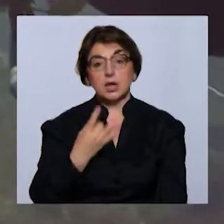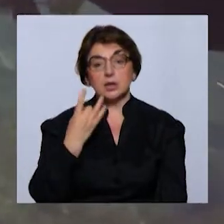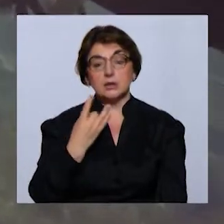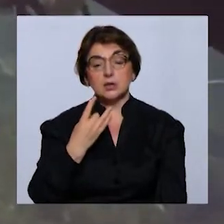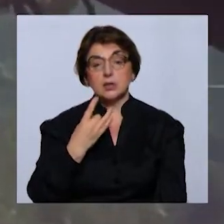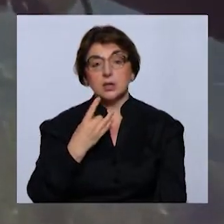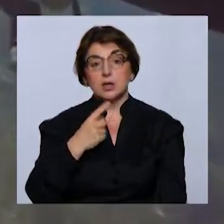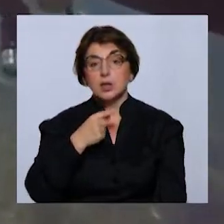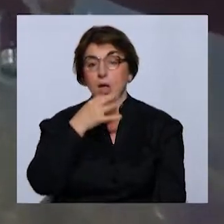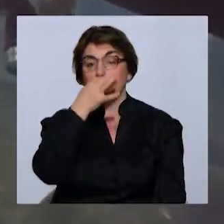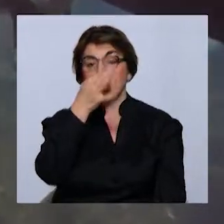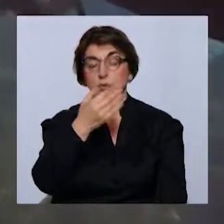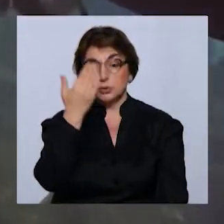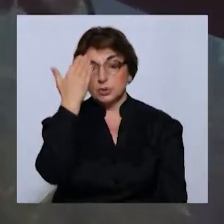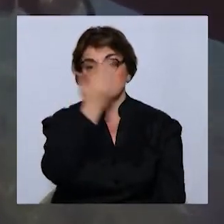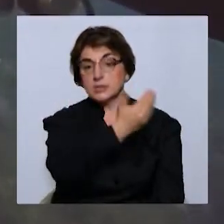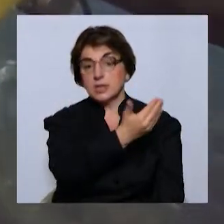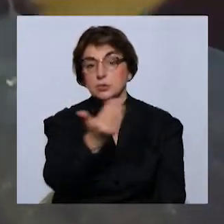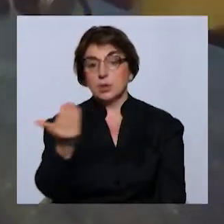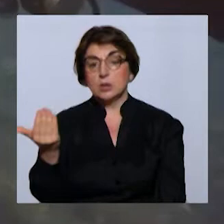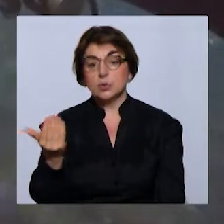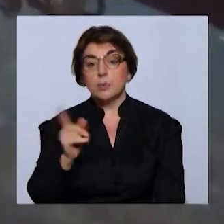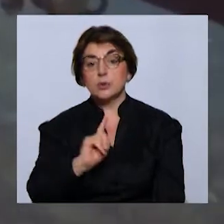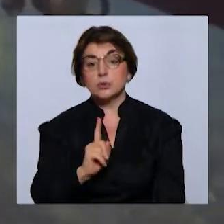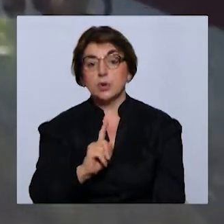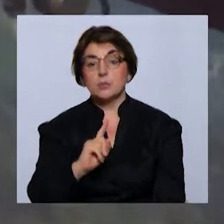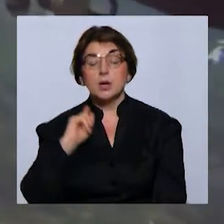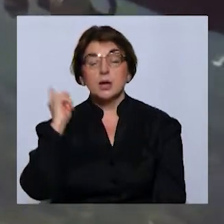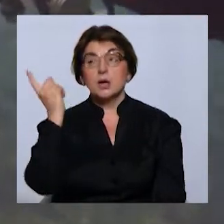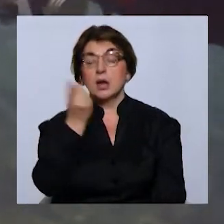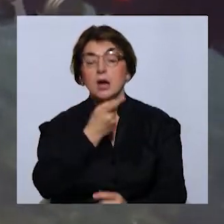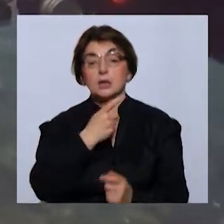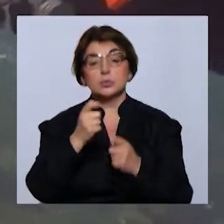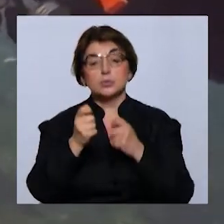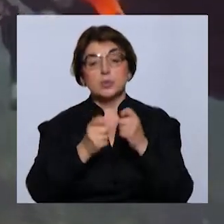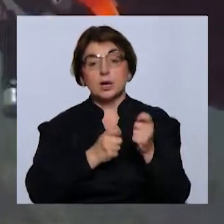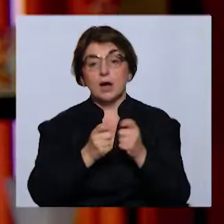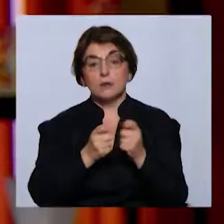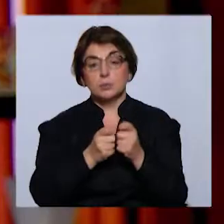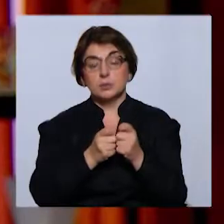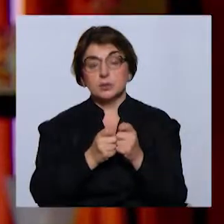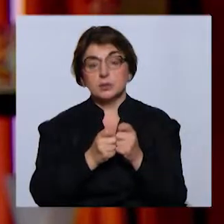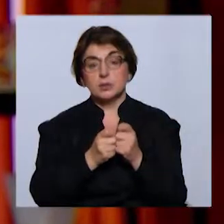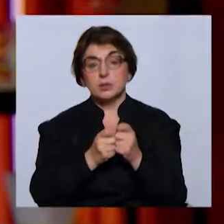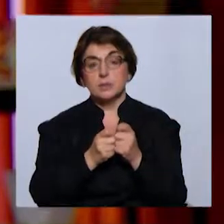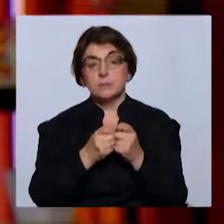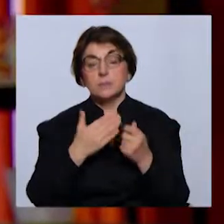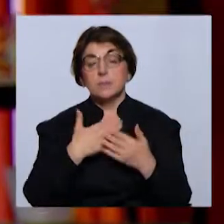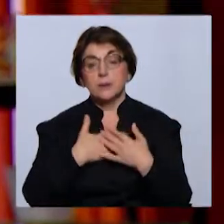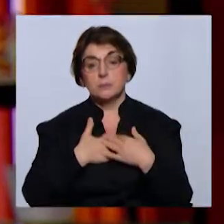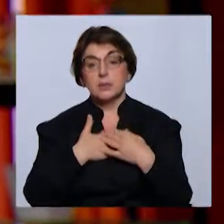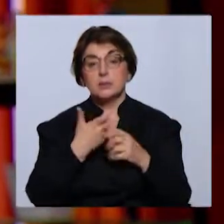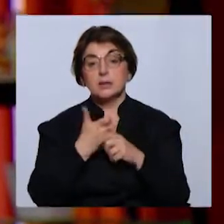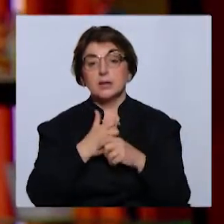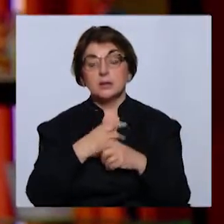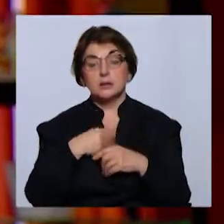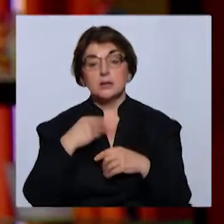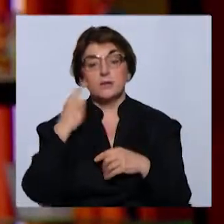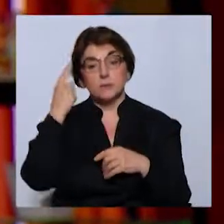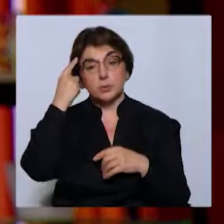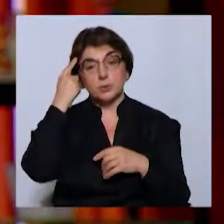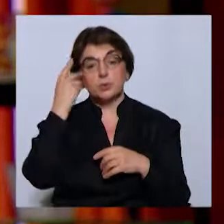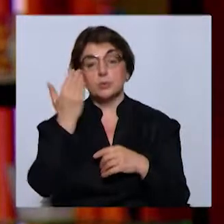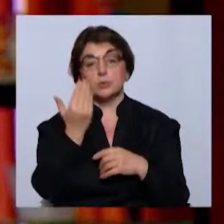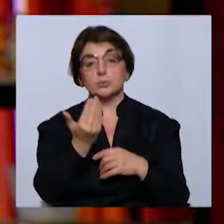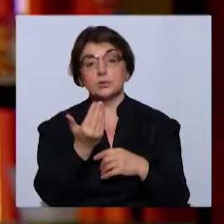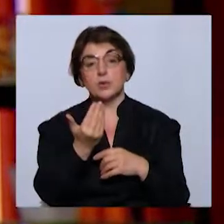კიდევ ერთხელ შემოუძახებდნენ საზოგადოებას, რომ გარემოს აუცილებლად უნდა გაუფრთხილდეთ. მე ძალიან დიდი იმედი მაქვს,